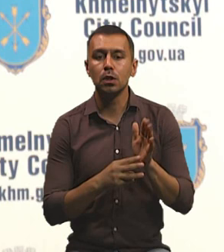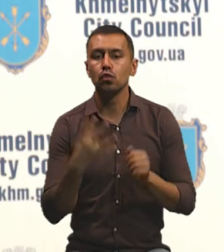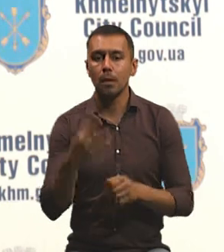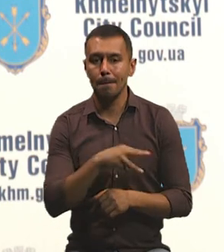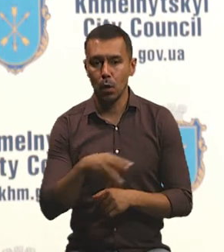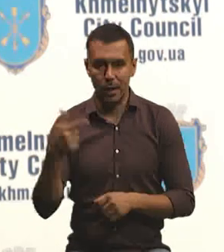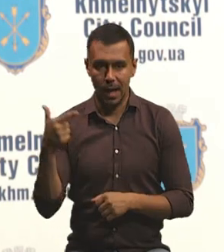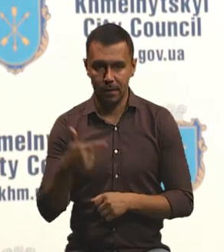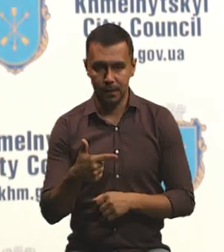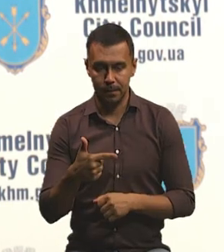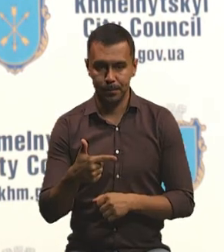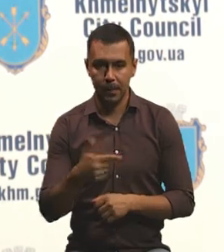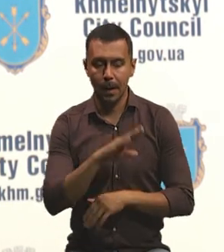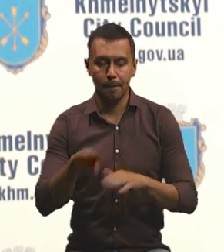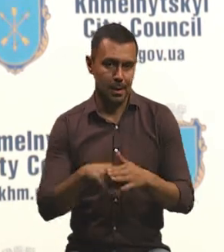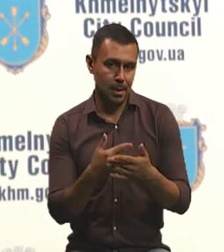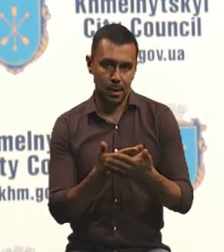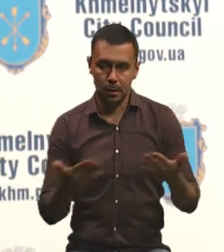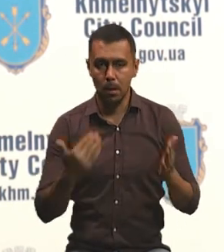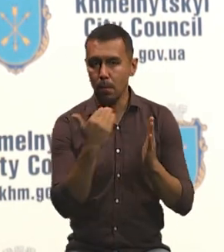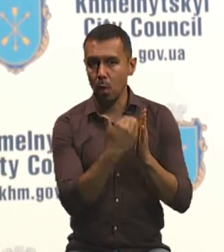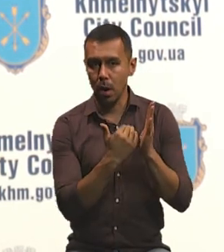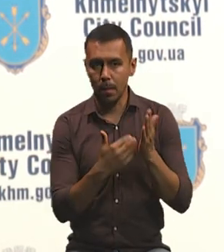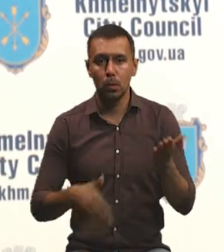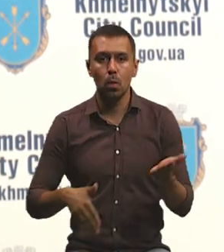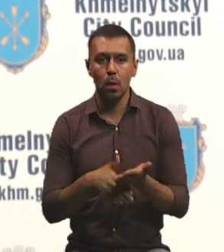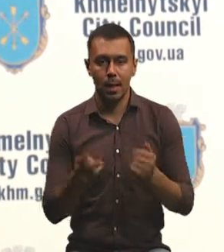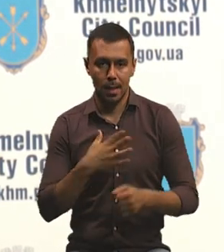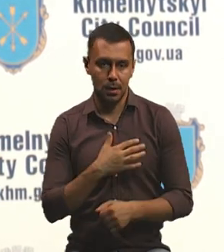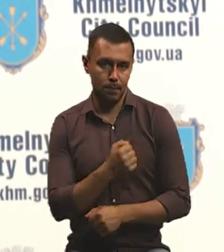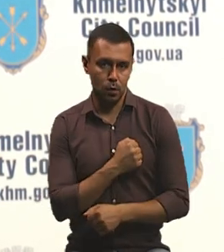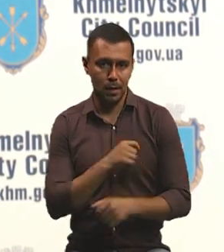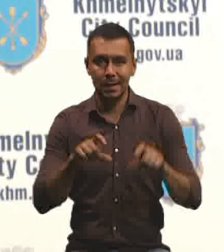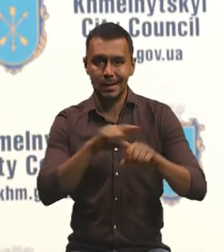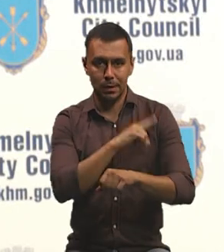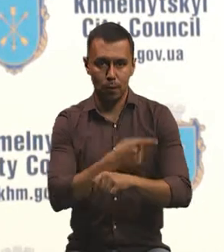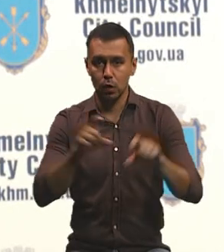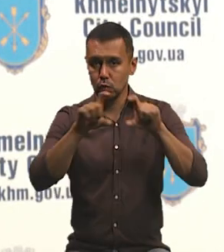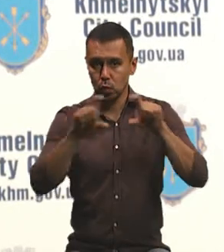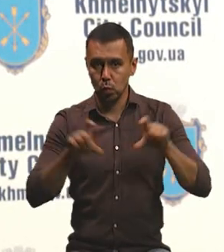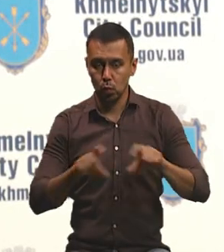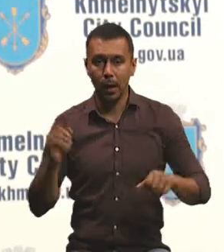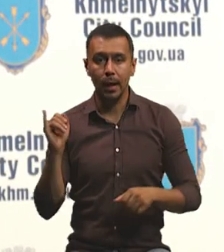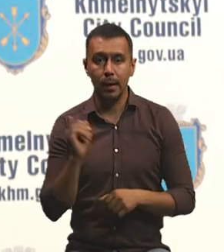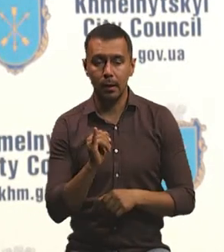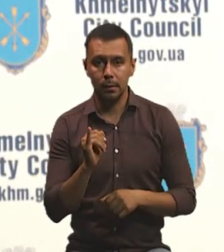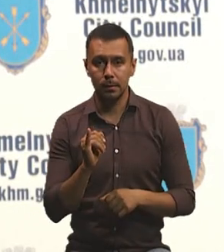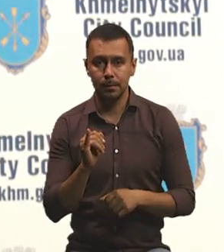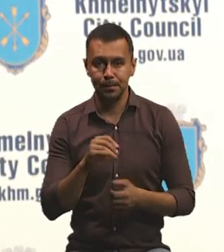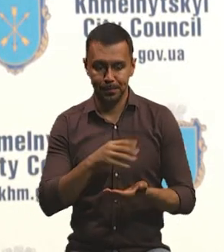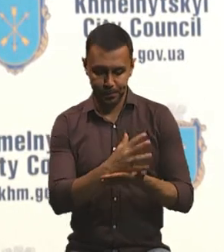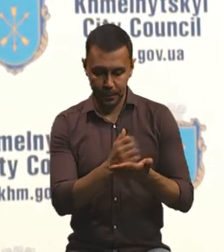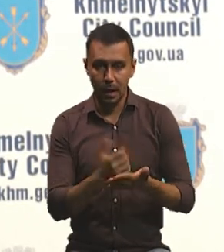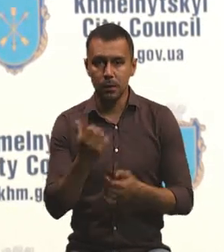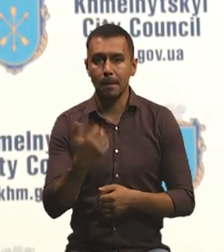84 мільйони гривень під різні програми допомоги для наших військових силових структур. І зарезервували